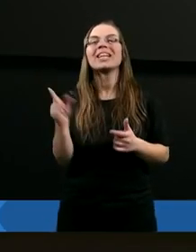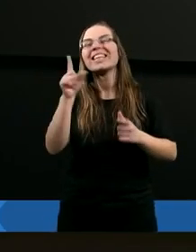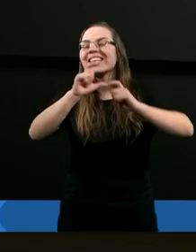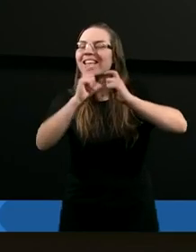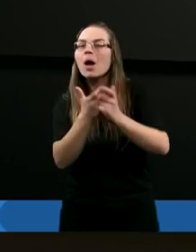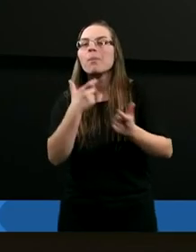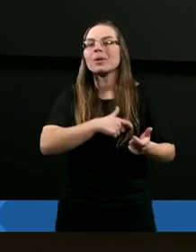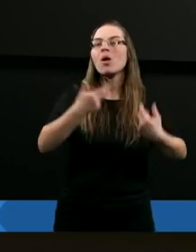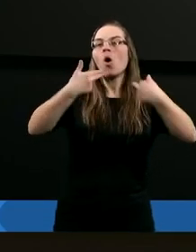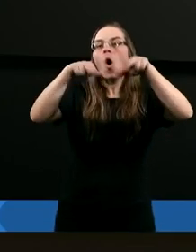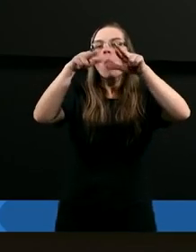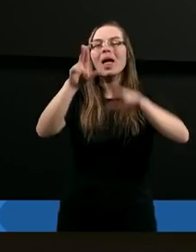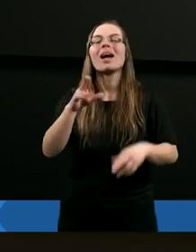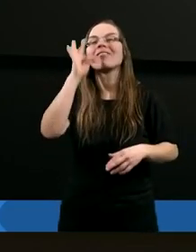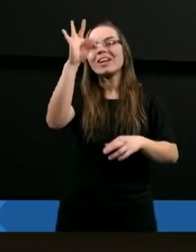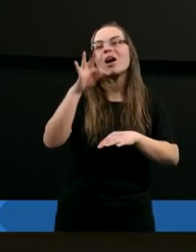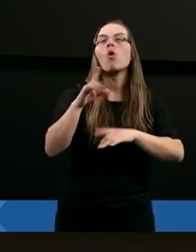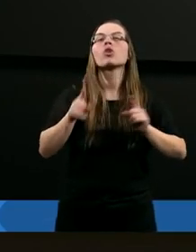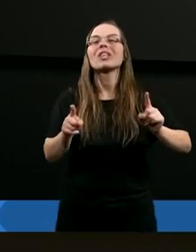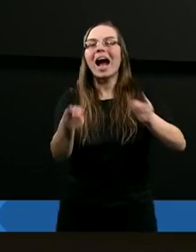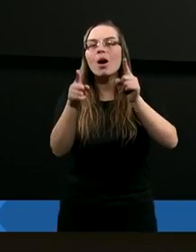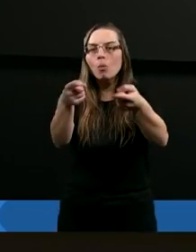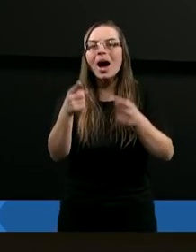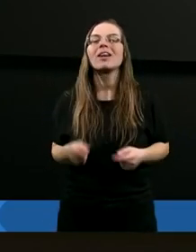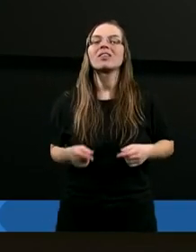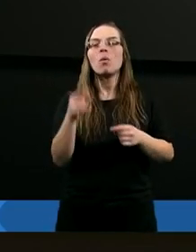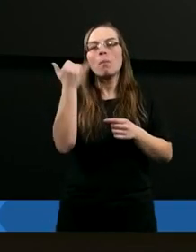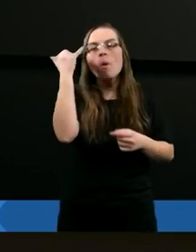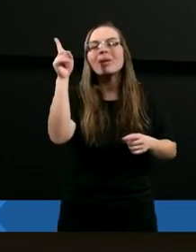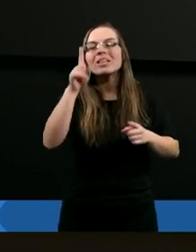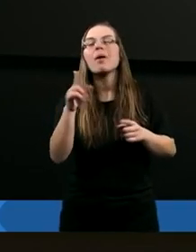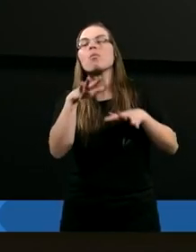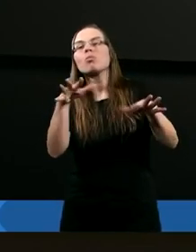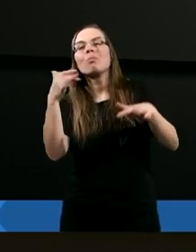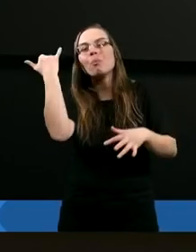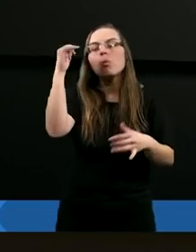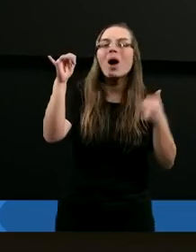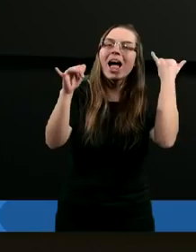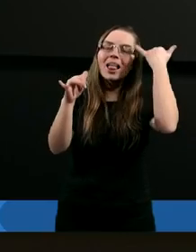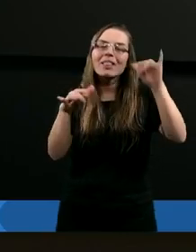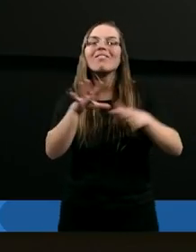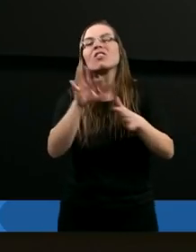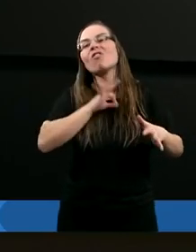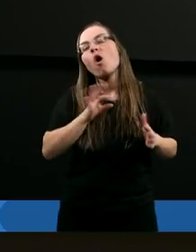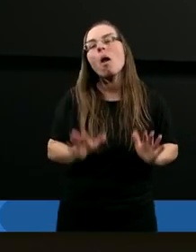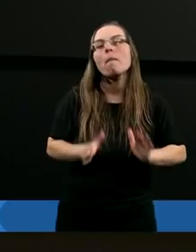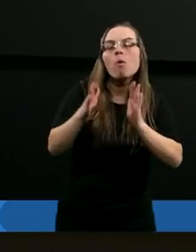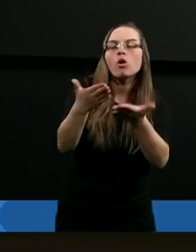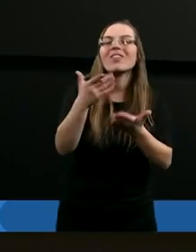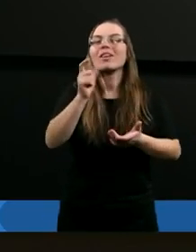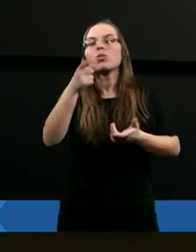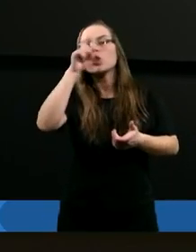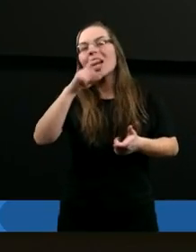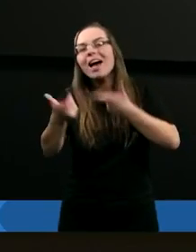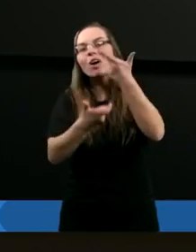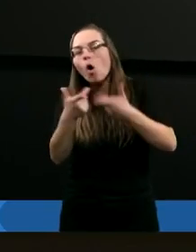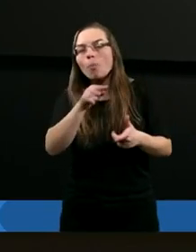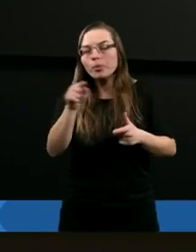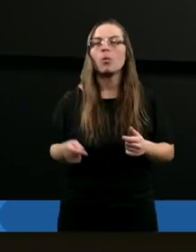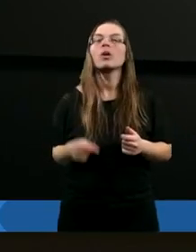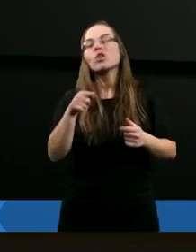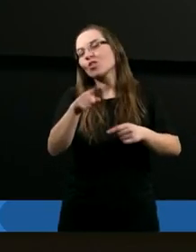pełni serca poddają się Jego działaniu, też popełniają błędy. W tym swoim uświęceniu, w tym chodzeniu z Panem Bogiem, w tej